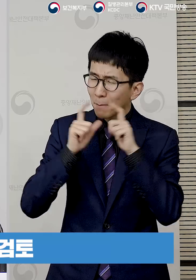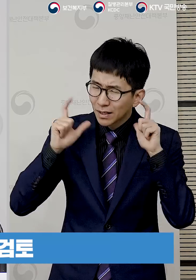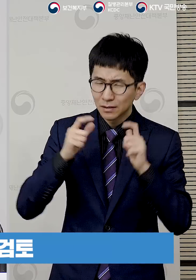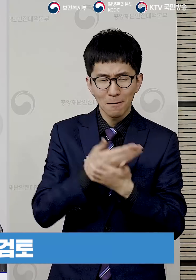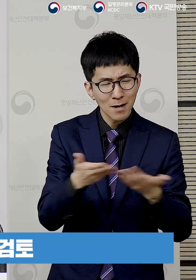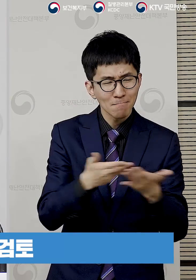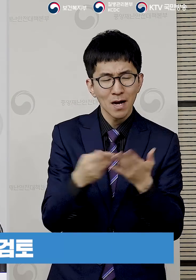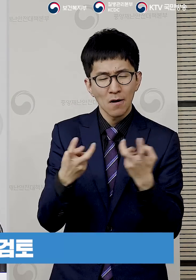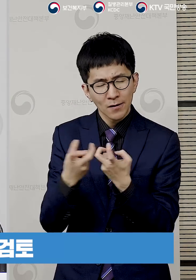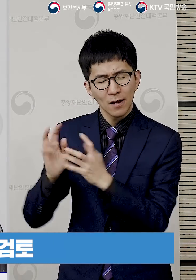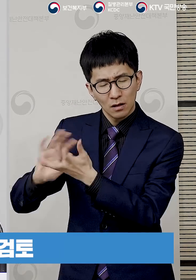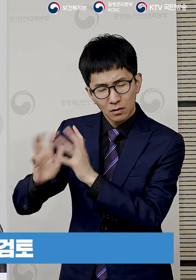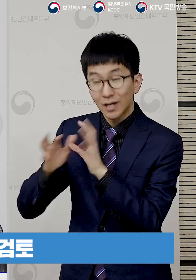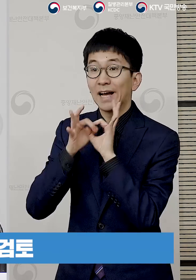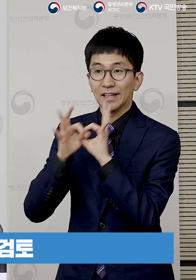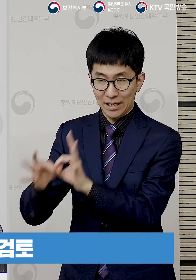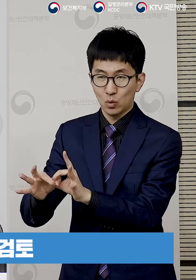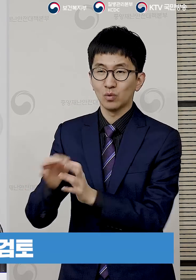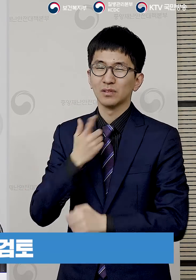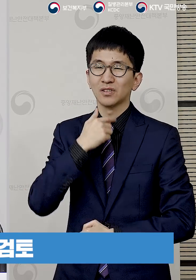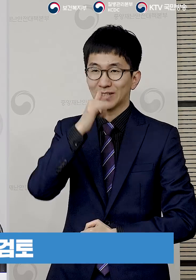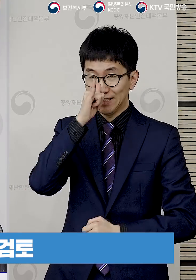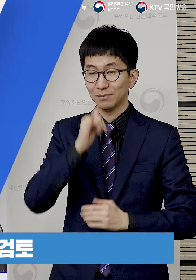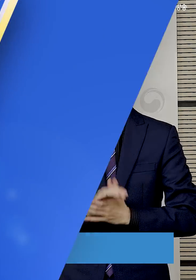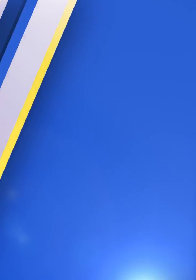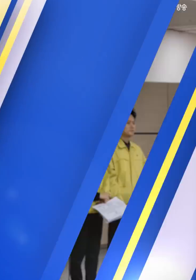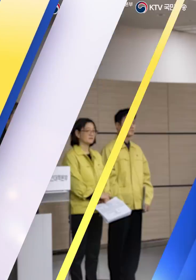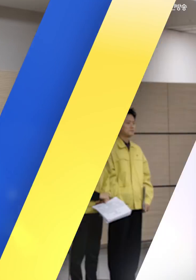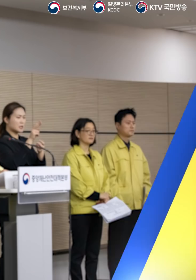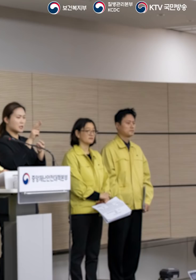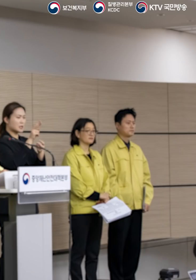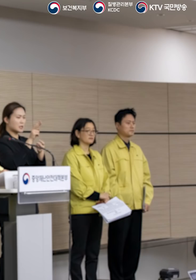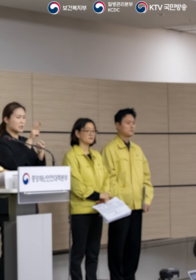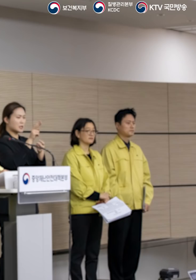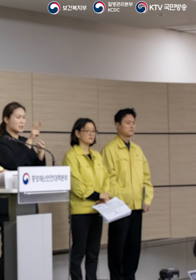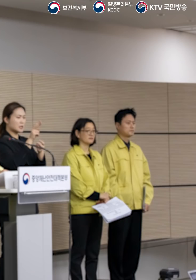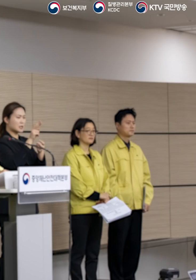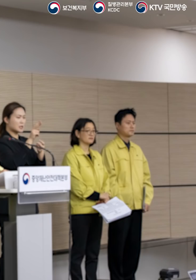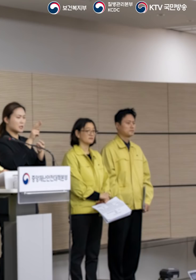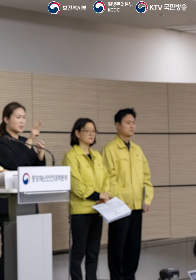집중적인 토의와 가능한 조치들이 있는지를 검토를 했습니다.